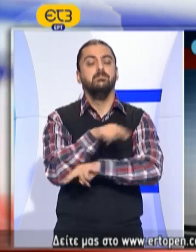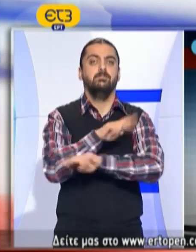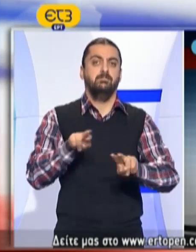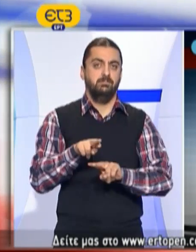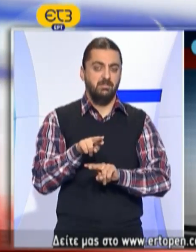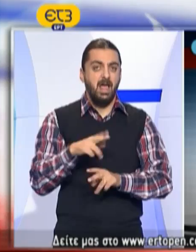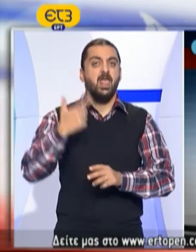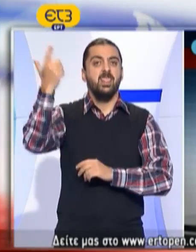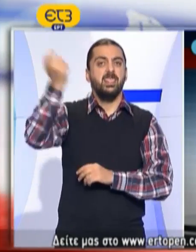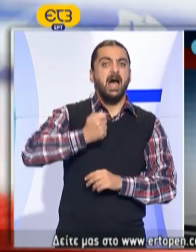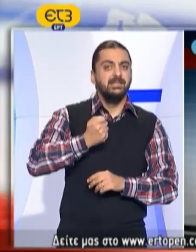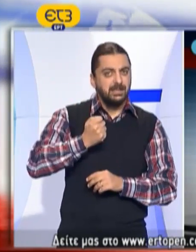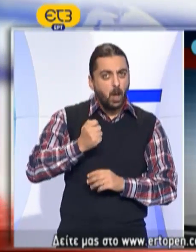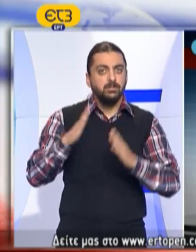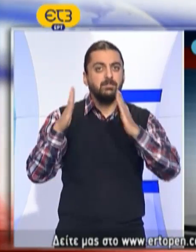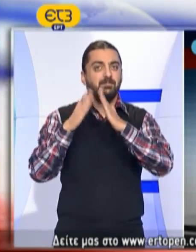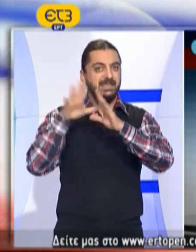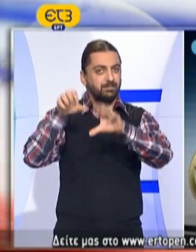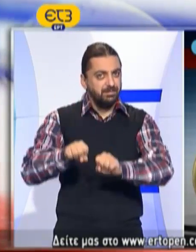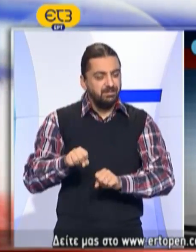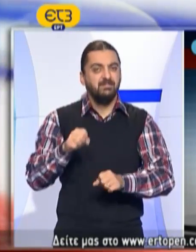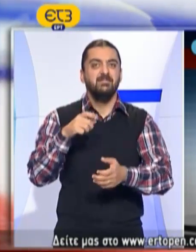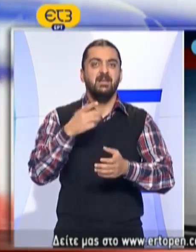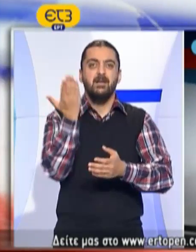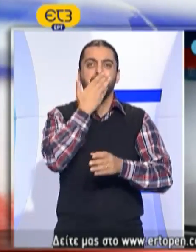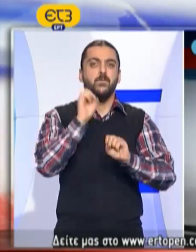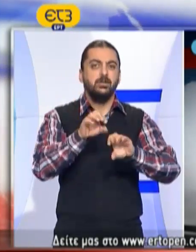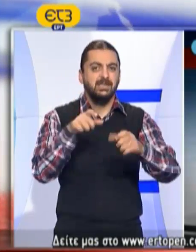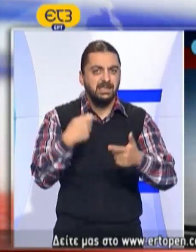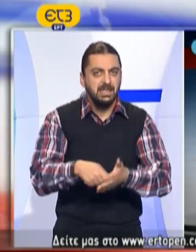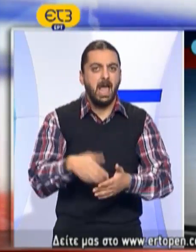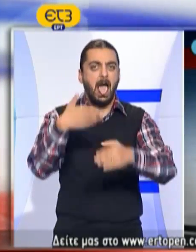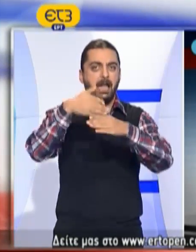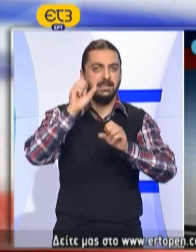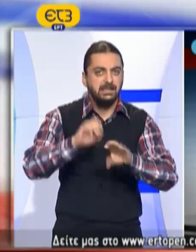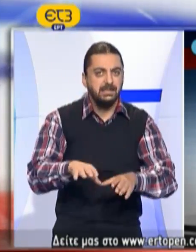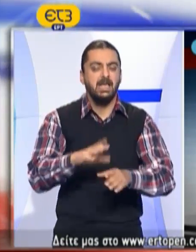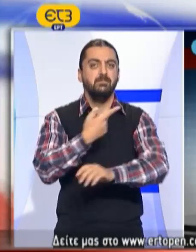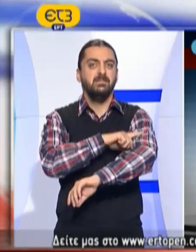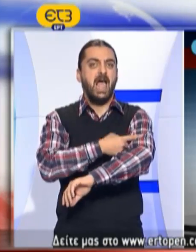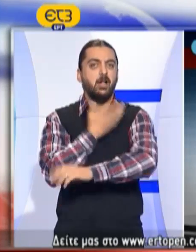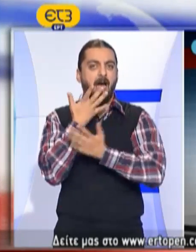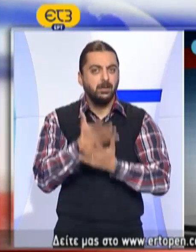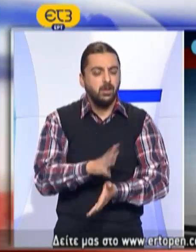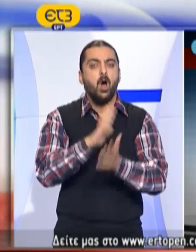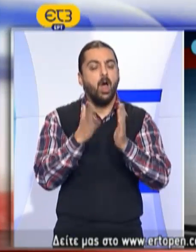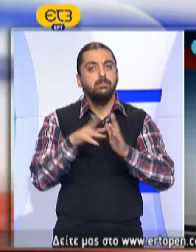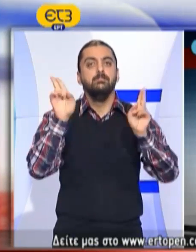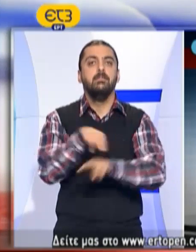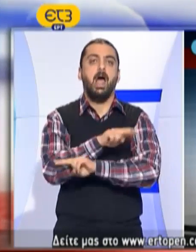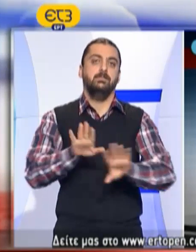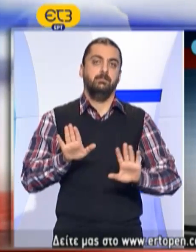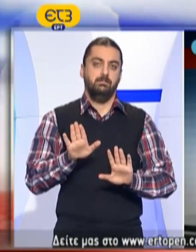δανείων πρώτης κατοικίας, δίδακτρα, ασφάλιστρα, ενίκεια, ενώ ακόμα και η απαλλαγή από ιατρικά έξοδα θα δίνεται σε